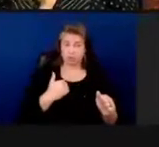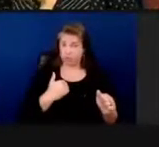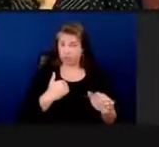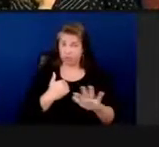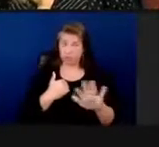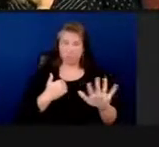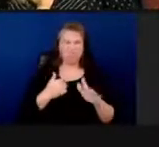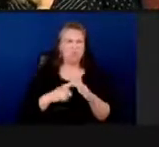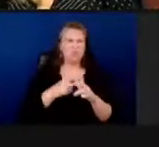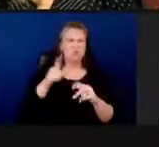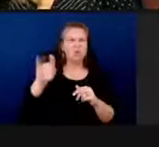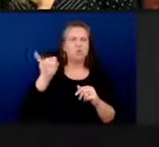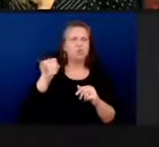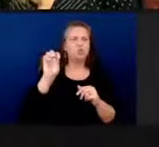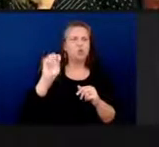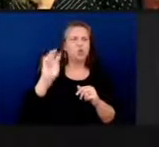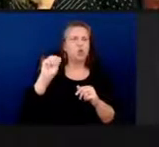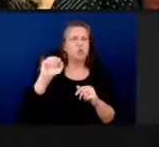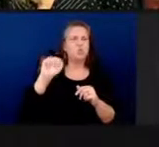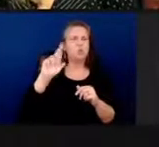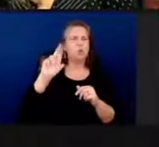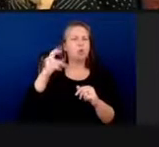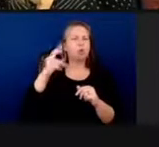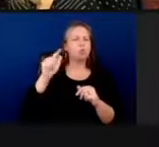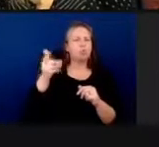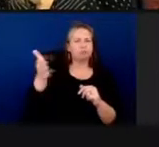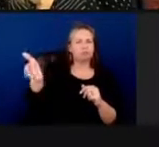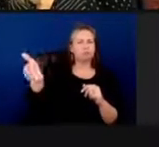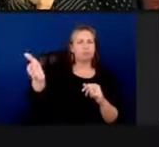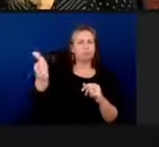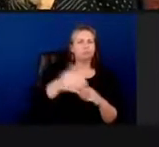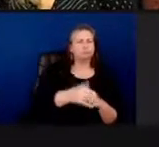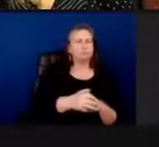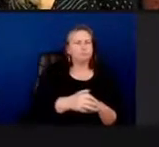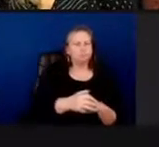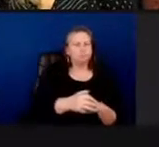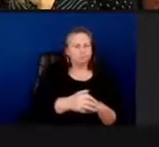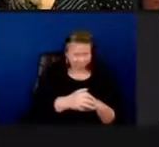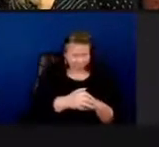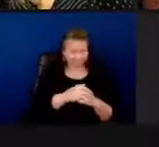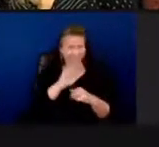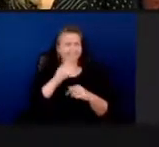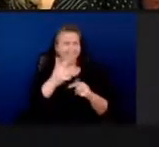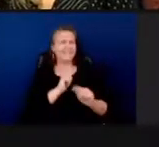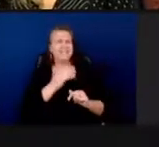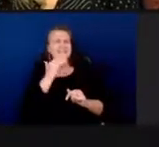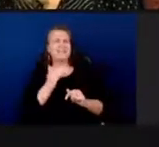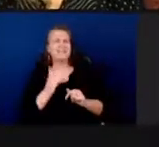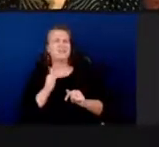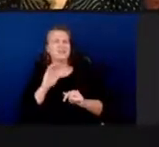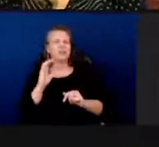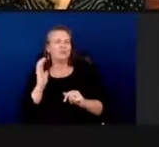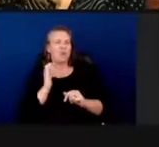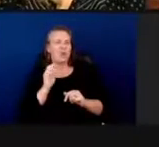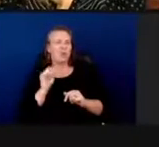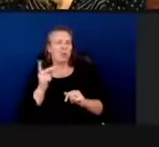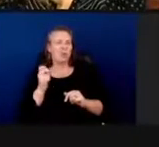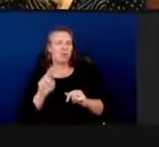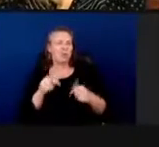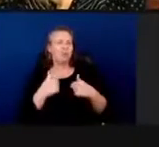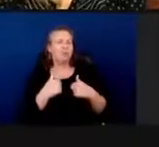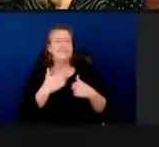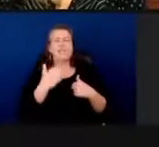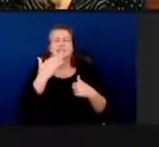swali kwa wanabodi. Nitaanza na mwanabodi Masho, tafadhali endelea. Asante sana mwenyekiti